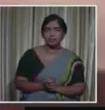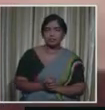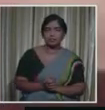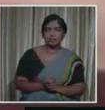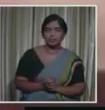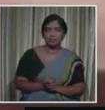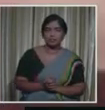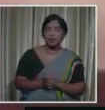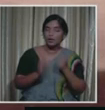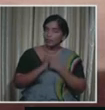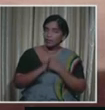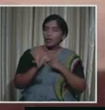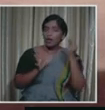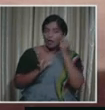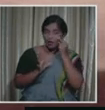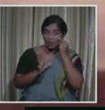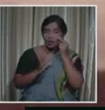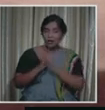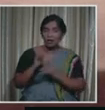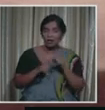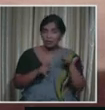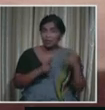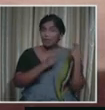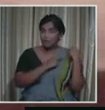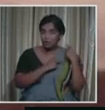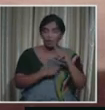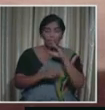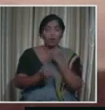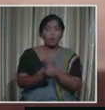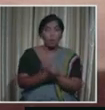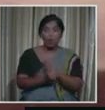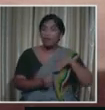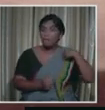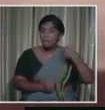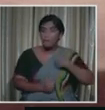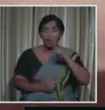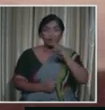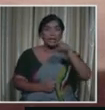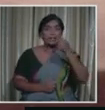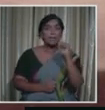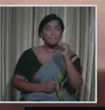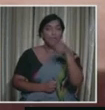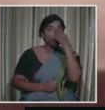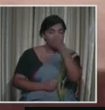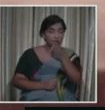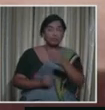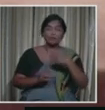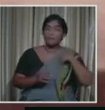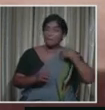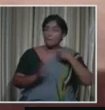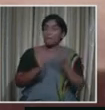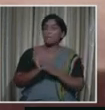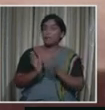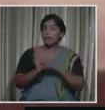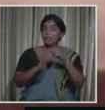Garu, Anur Kumar di sana, agamet tuma. Me wagaki mengkianne polis pati tuma kianna ba ekasiya panak tamun nansa lage prabala samajikayo kiyala